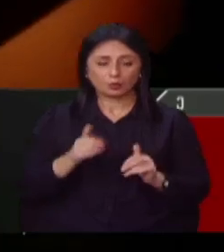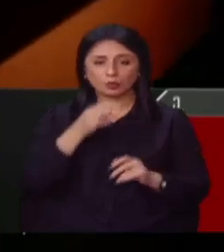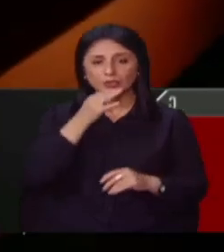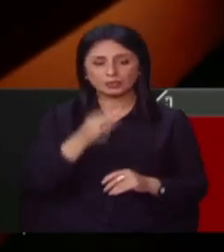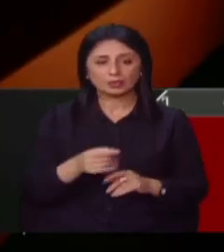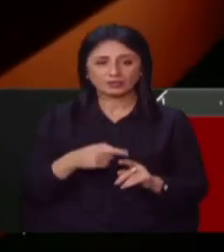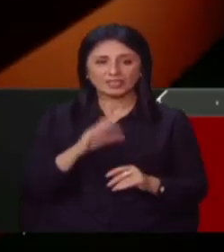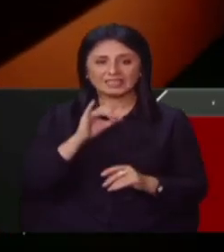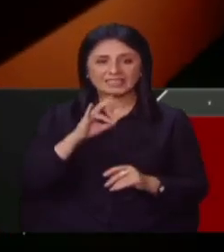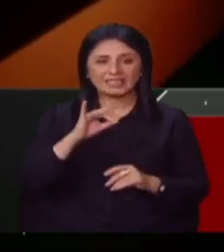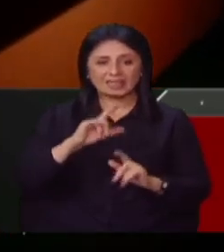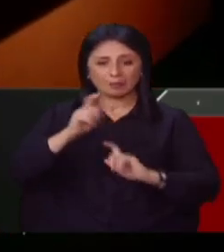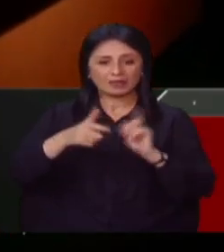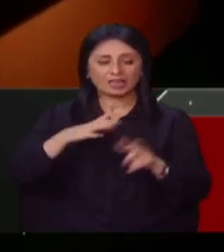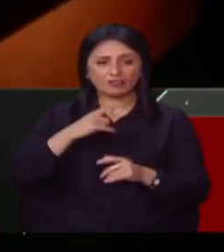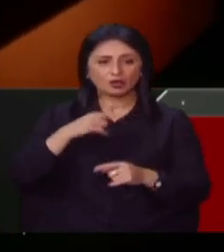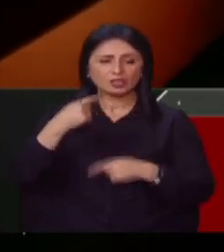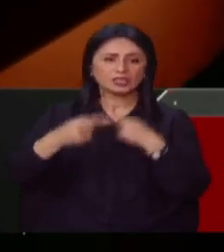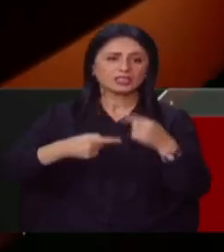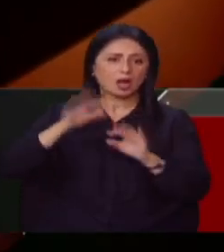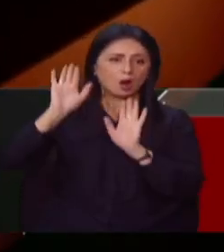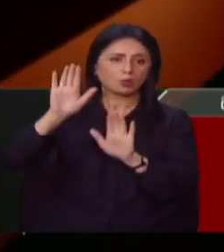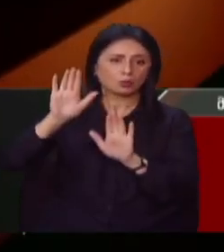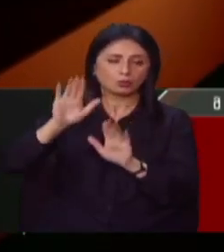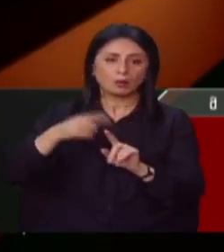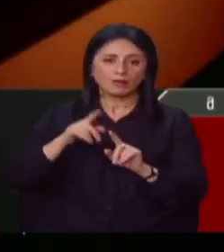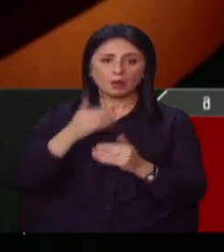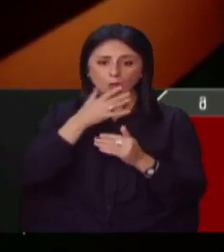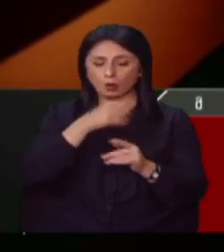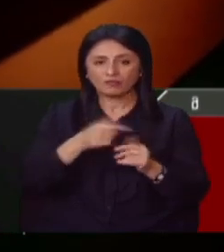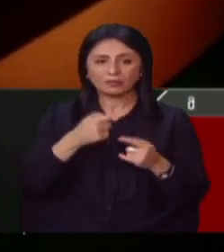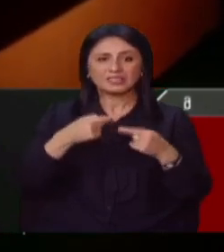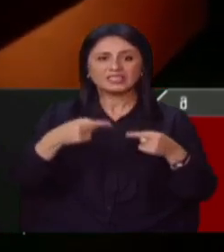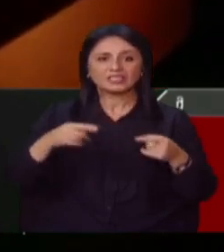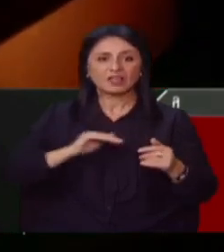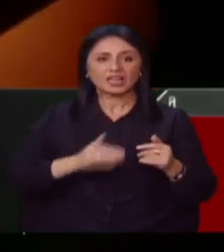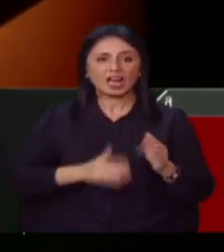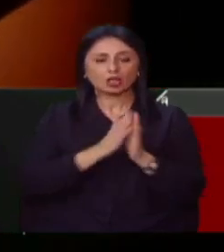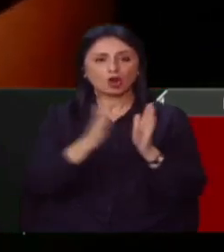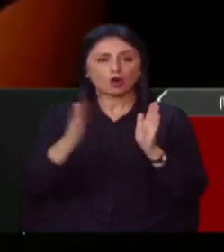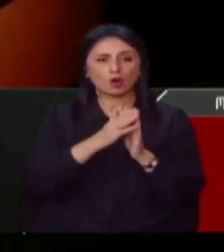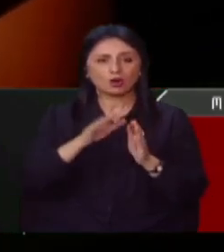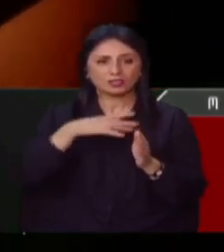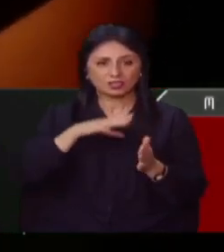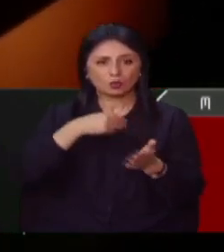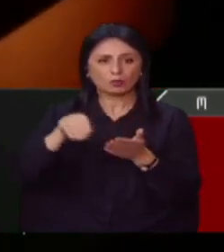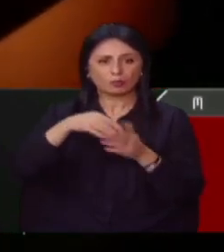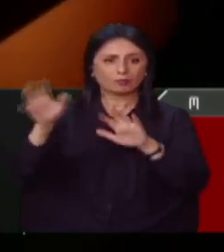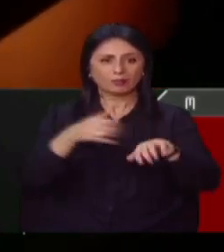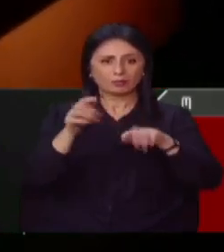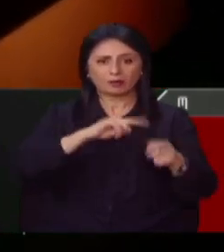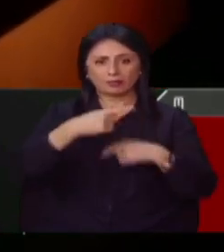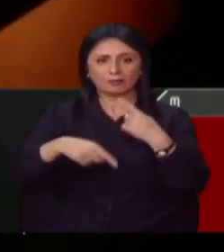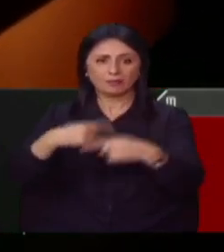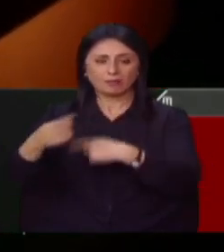გითხარით, ის სინაის მთაზე ინახებოდა საუკუნეების განმავლობაში, ბოლო პერიოდში კი რამდენიმე სხვადასხვა კერძო კოლექციონერის ხელში იყო